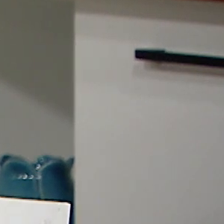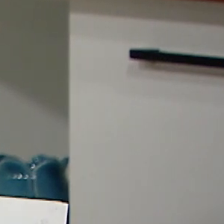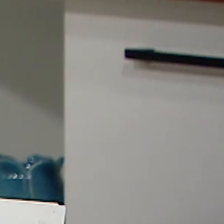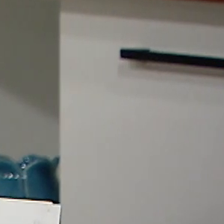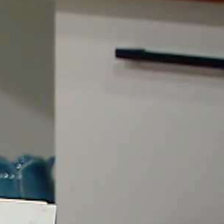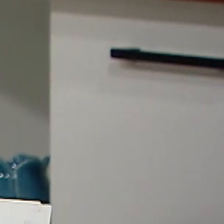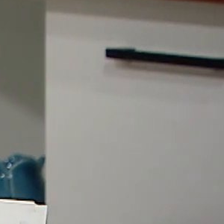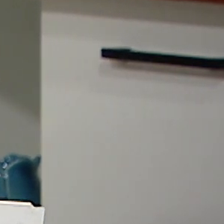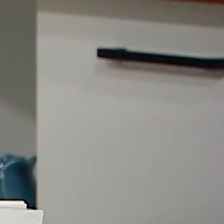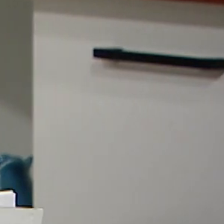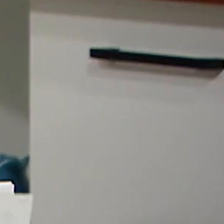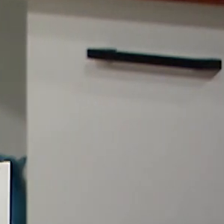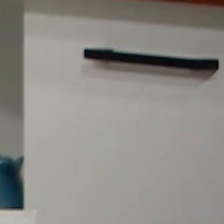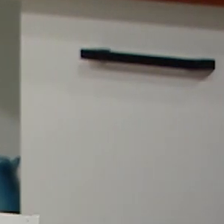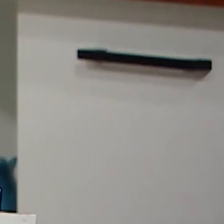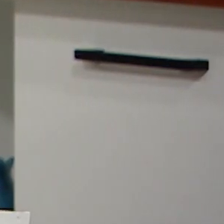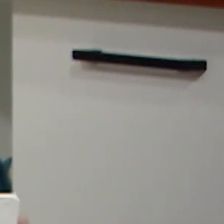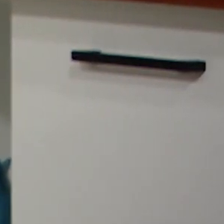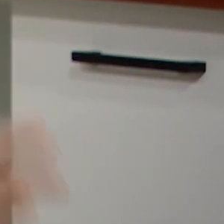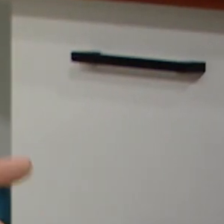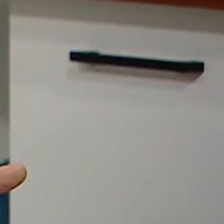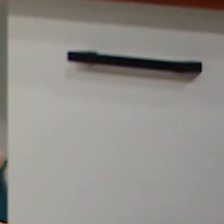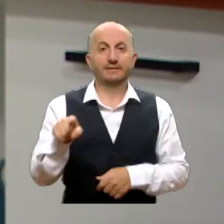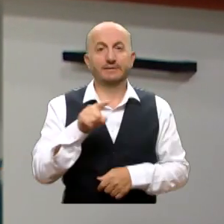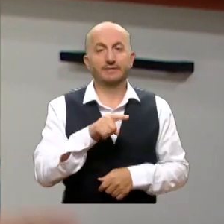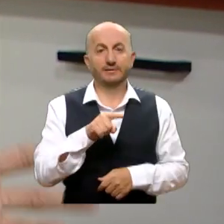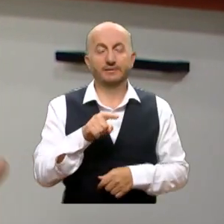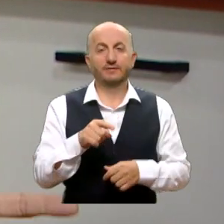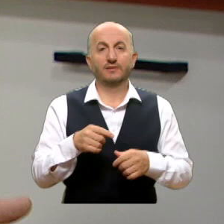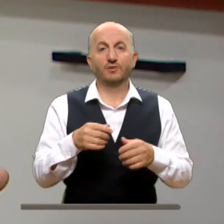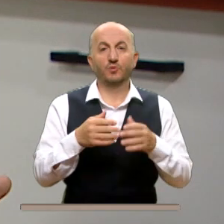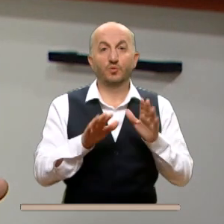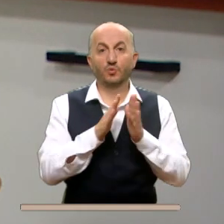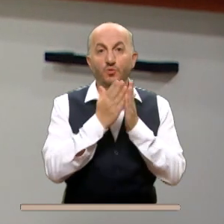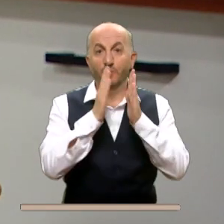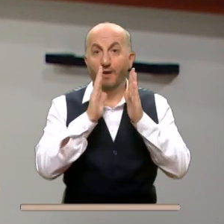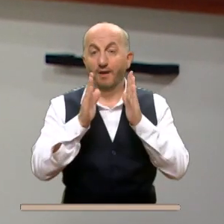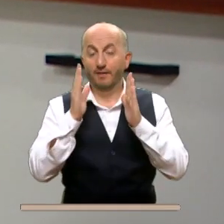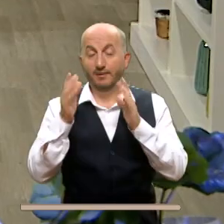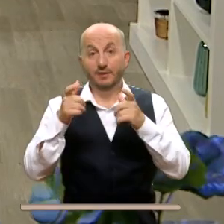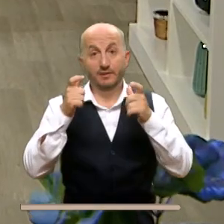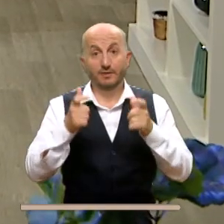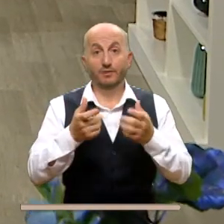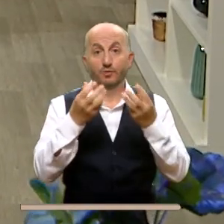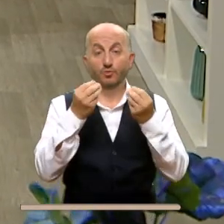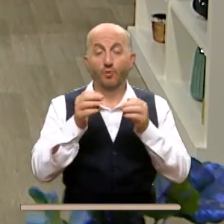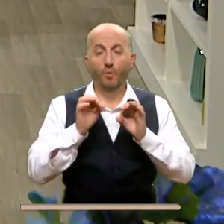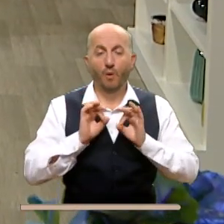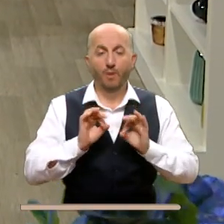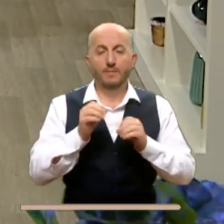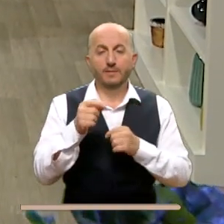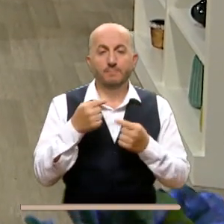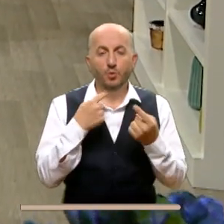bir bağlantı yaptık az evet, önce. Hocam. Sizin misyonunuzda, sizin vizyonunuzda kütüphanenin yeri çok önemli ve çok büyük. Sizin bir konuşmanıza